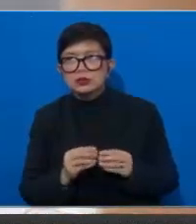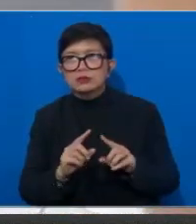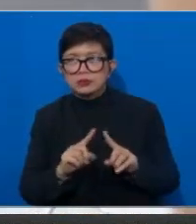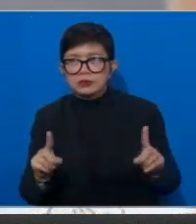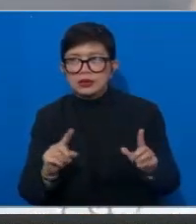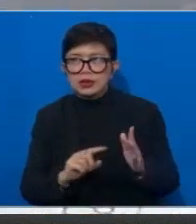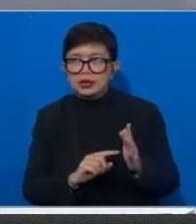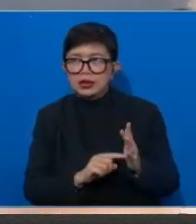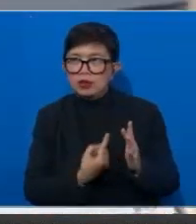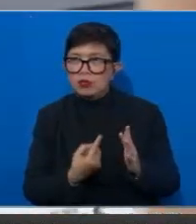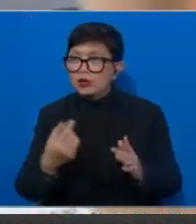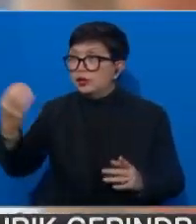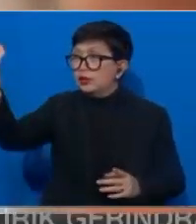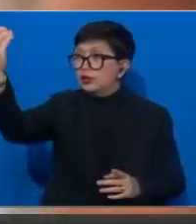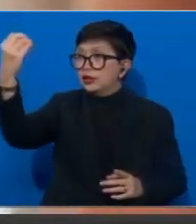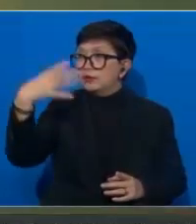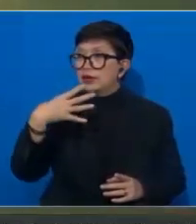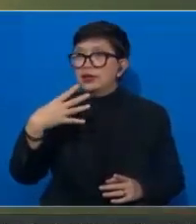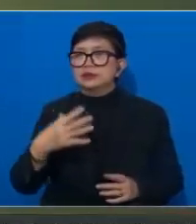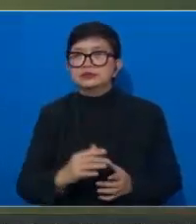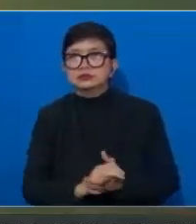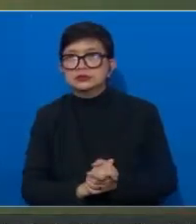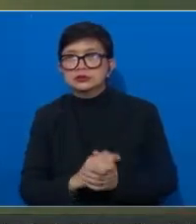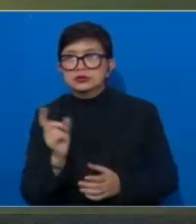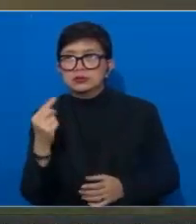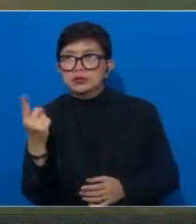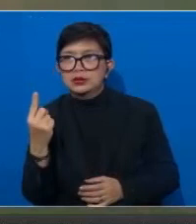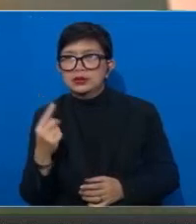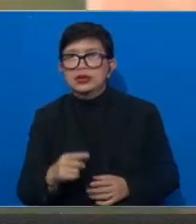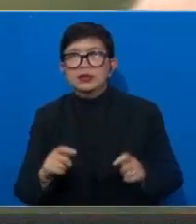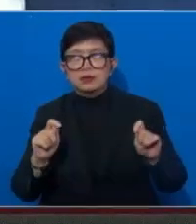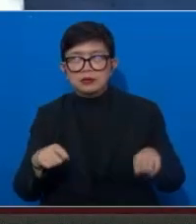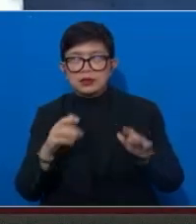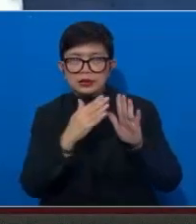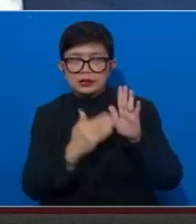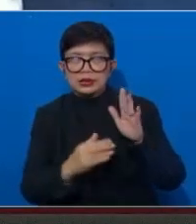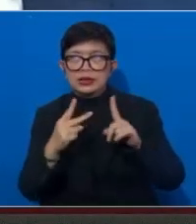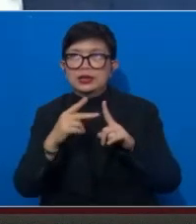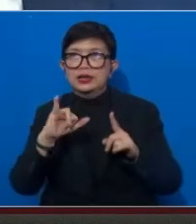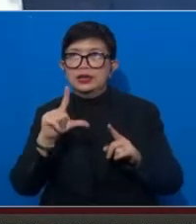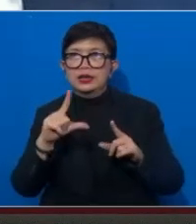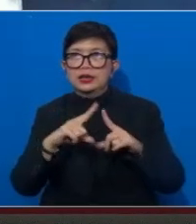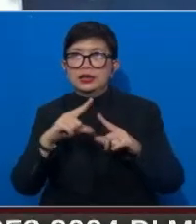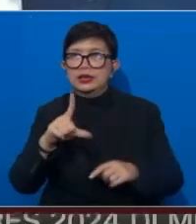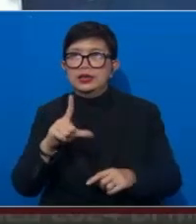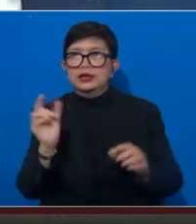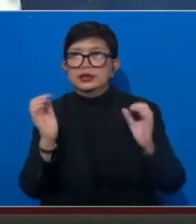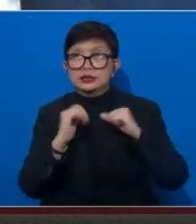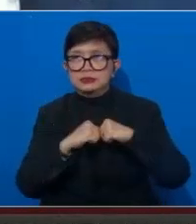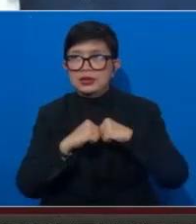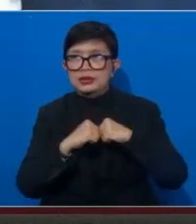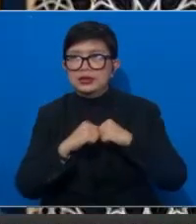Hari Raya Idul Fitri. Pemerintah saat ini menggunakan kriteria hilal berdasarkan kesepakatan Mabims,